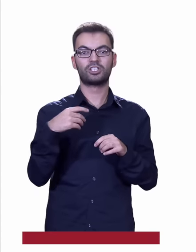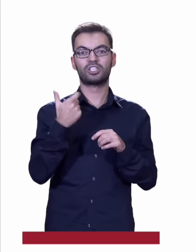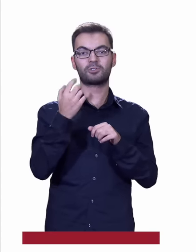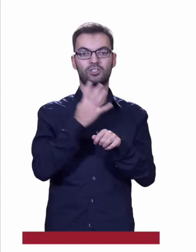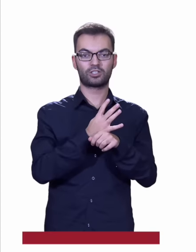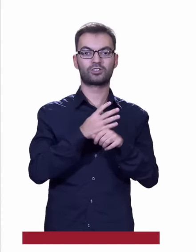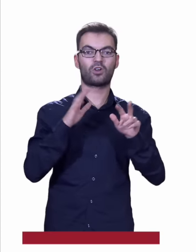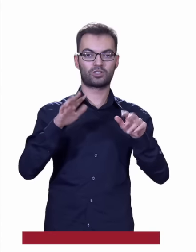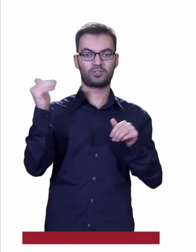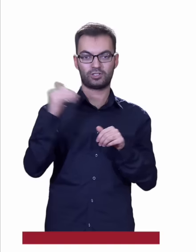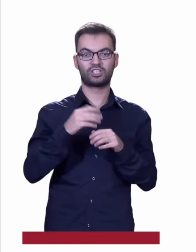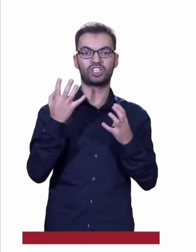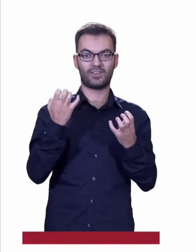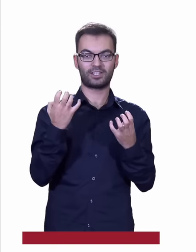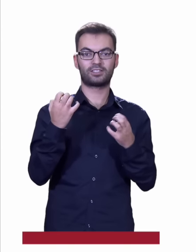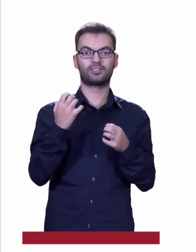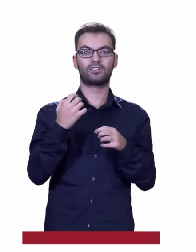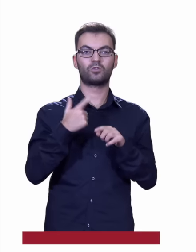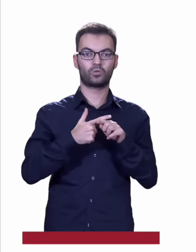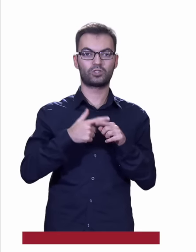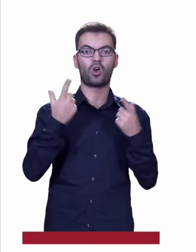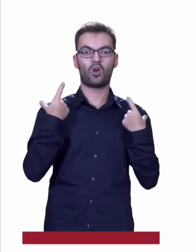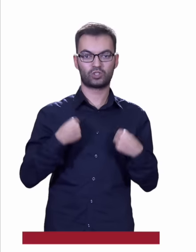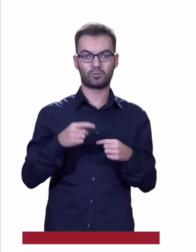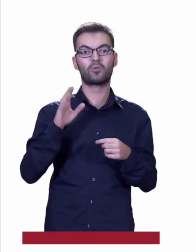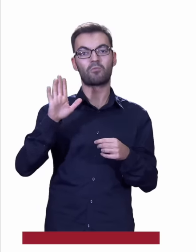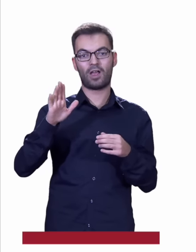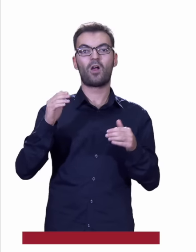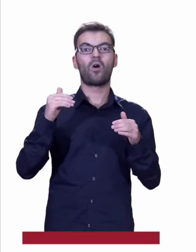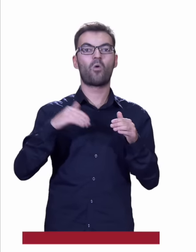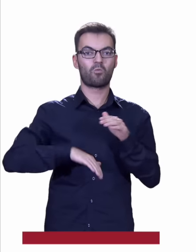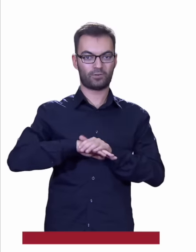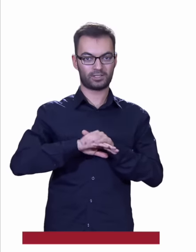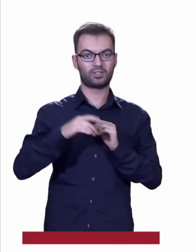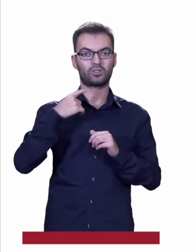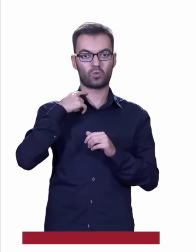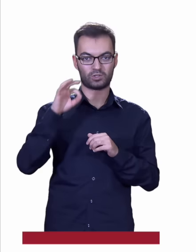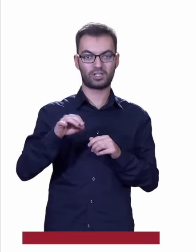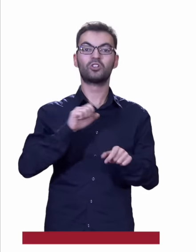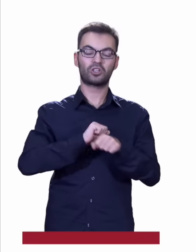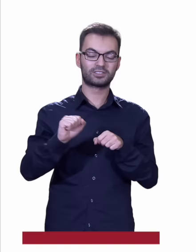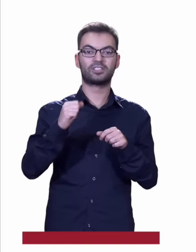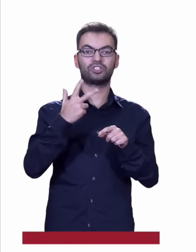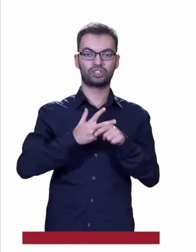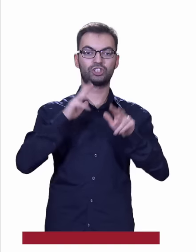748 920 osobom uprawnionym, co stanowi